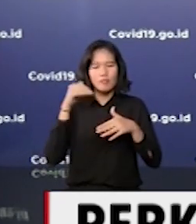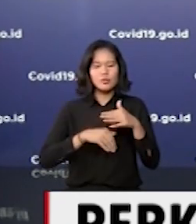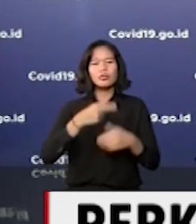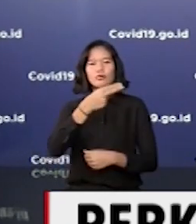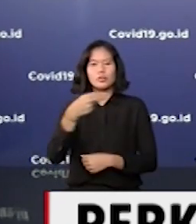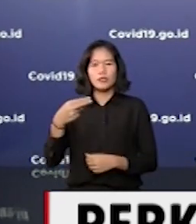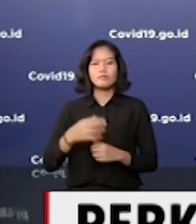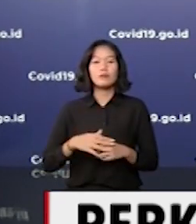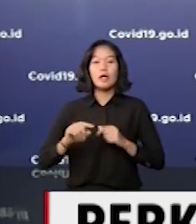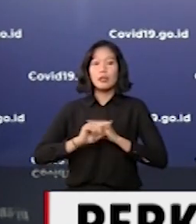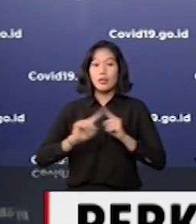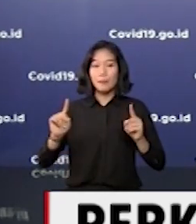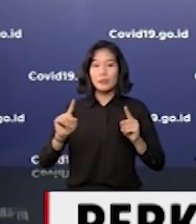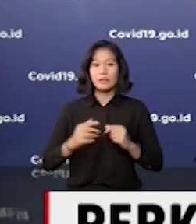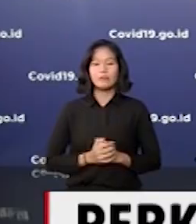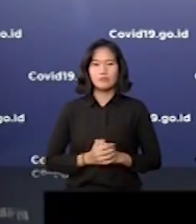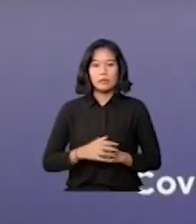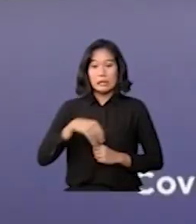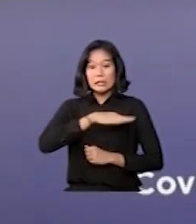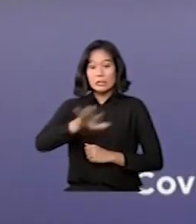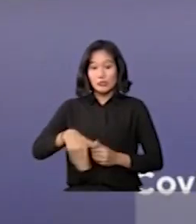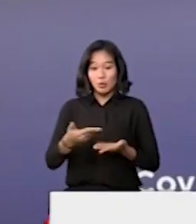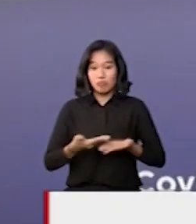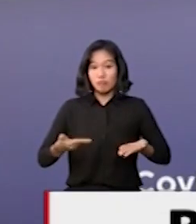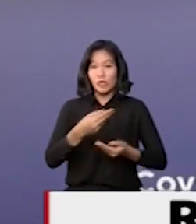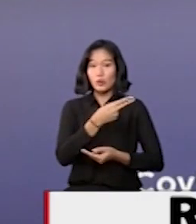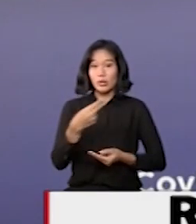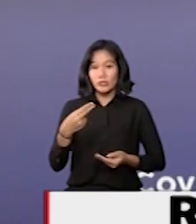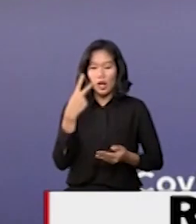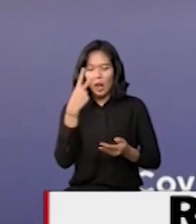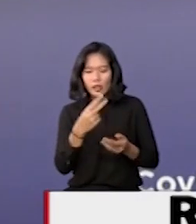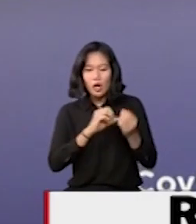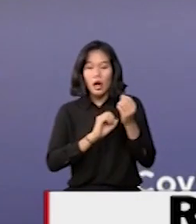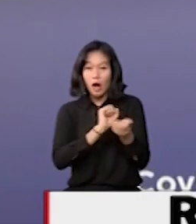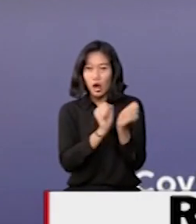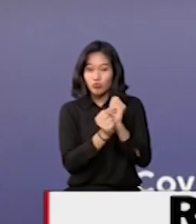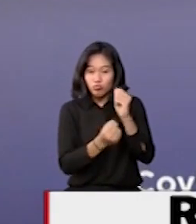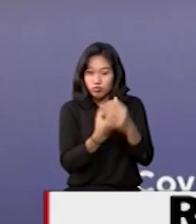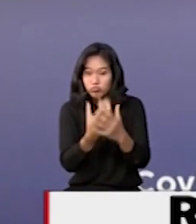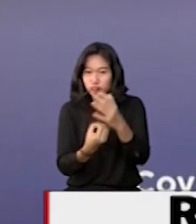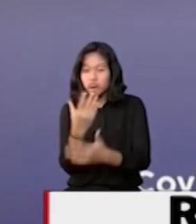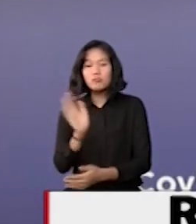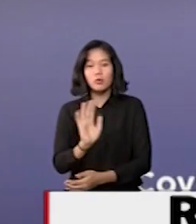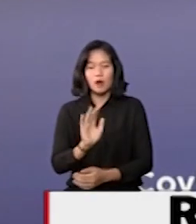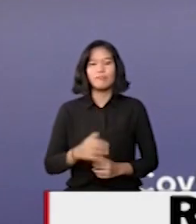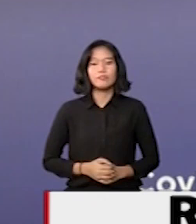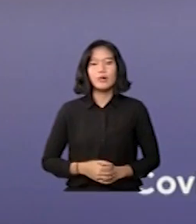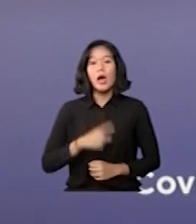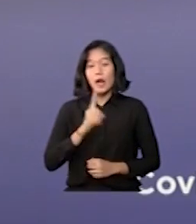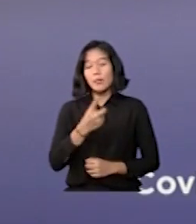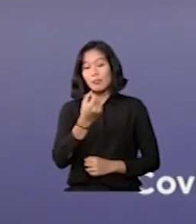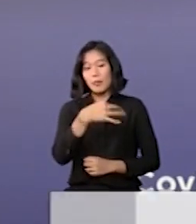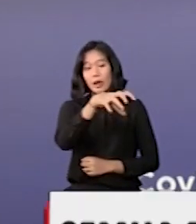Indonesia namun tidak semua wilayah Indonesia mencatatkan kasus positif covert 19 dan